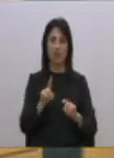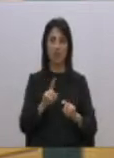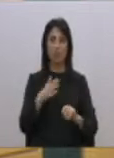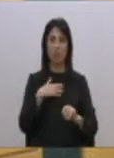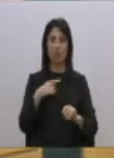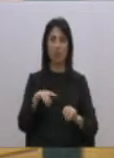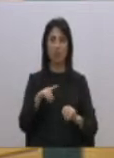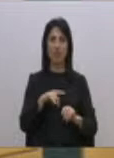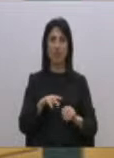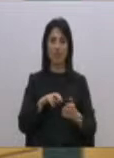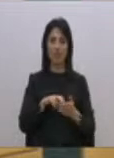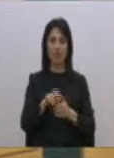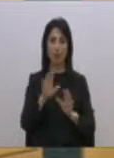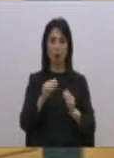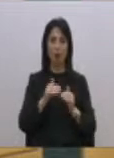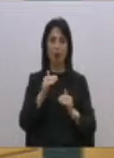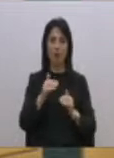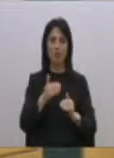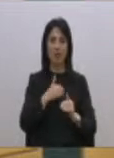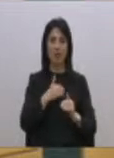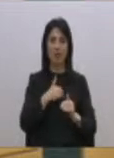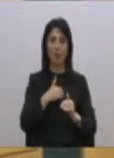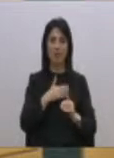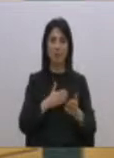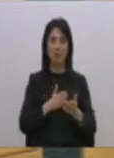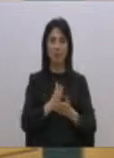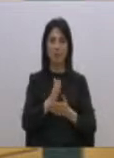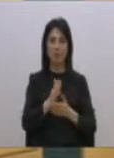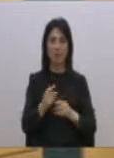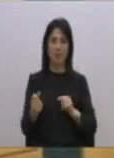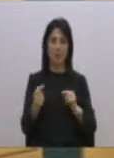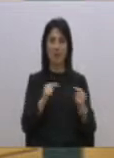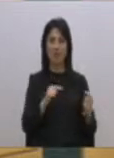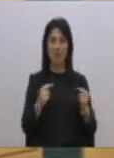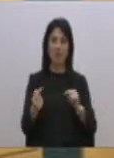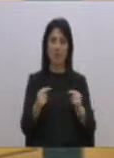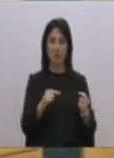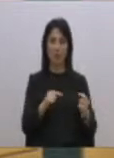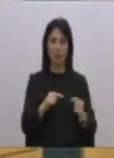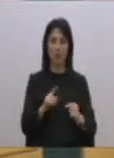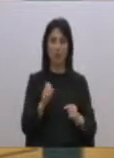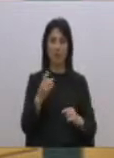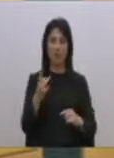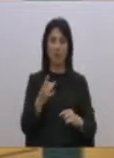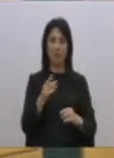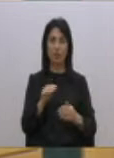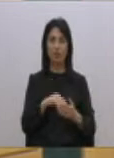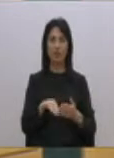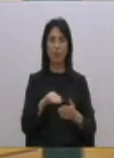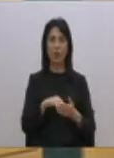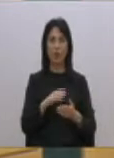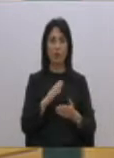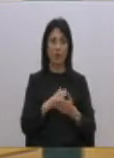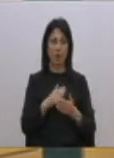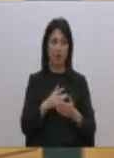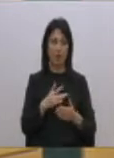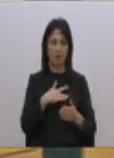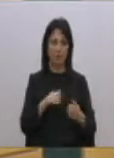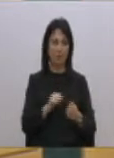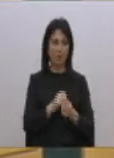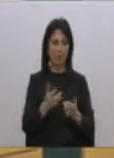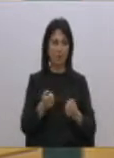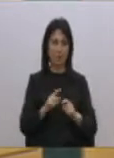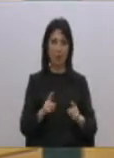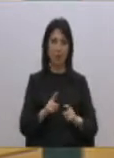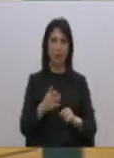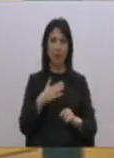ჩვენ ვივლით კონსტიტუციის ნების და პრინციპის საწინააღმდეგოდ, რაც კიდევ ერთხელ ვიმეორებ, არის კატეგორიულად